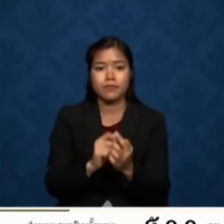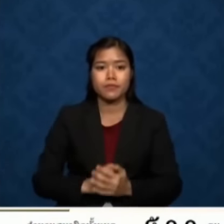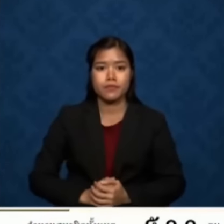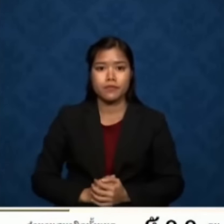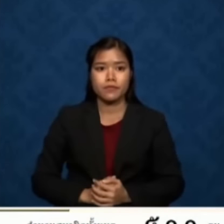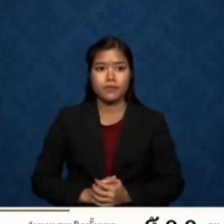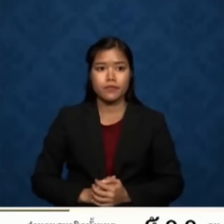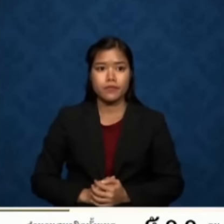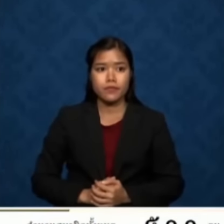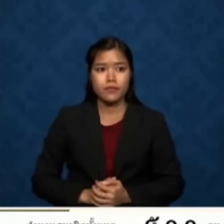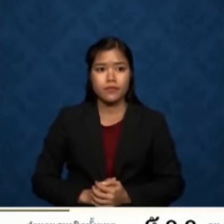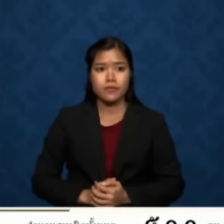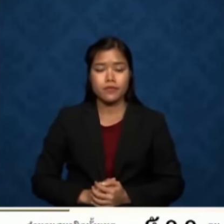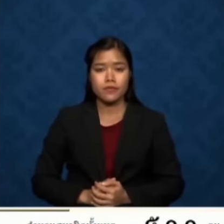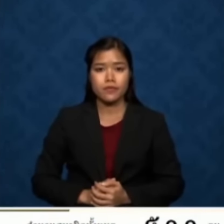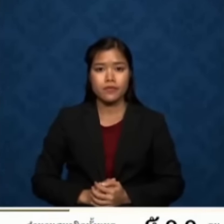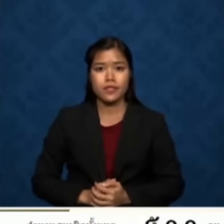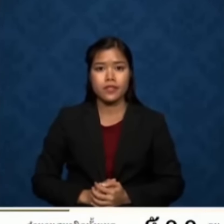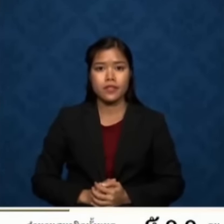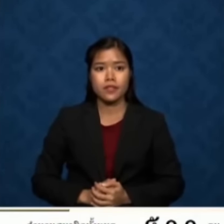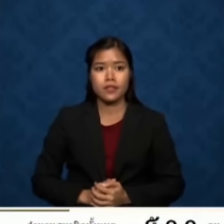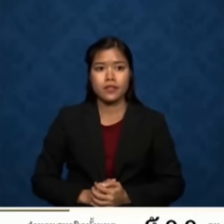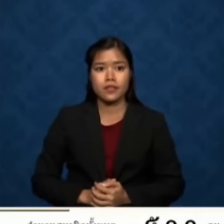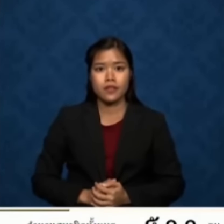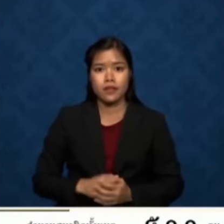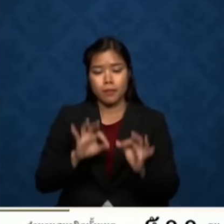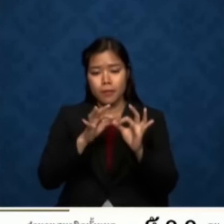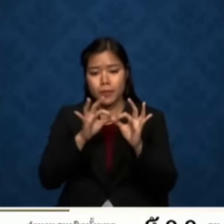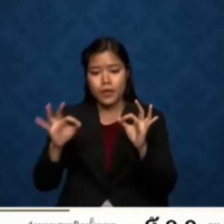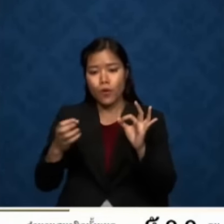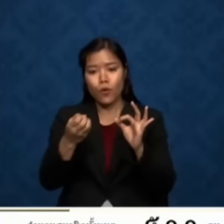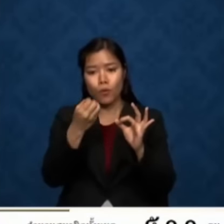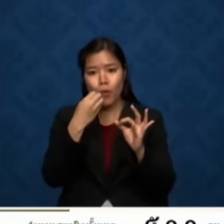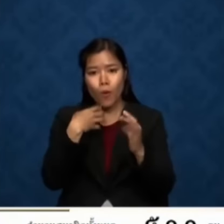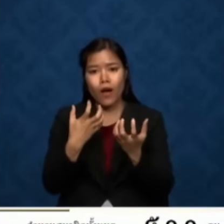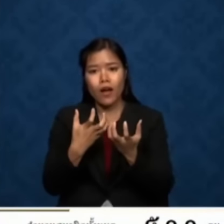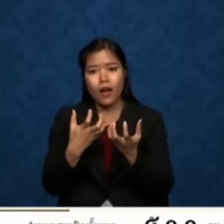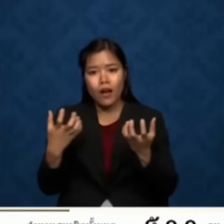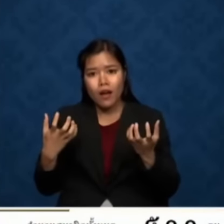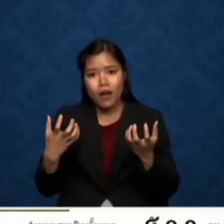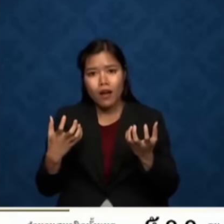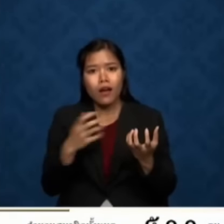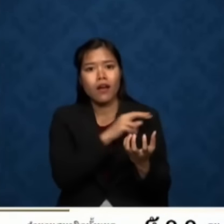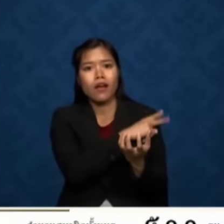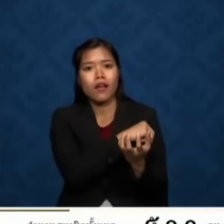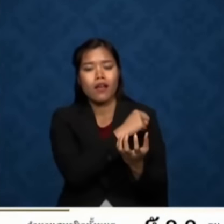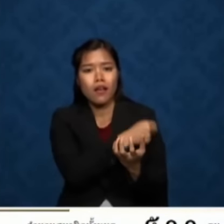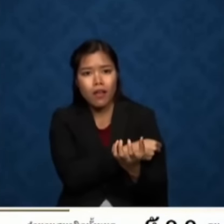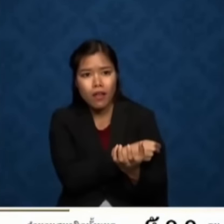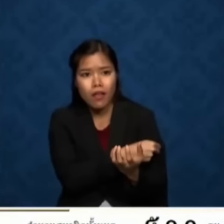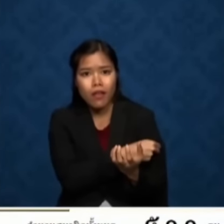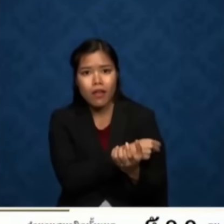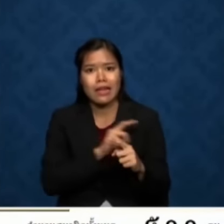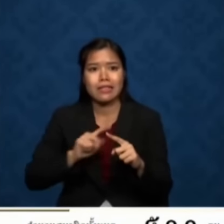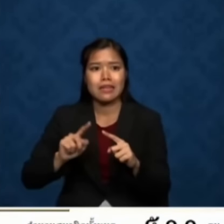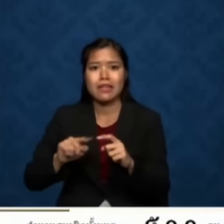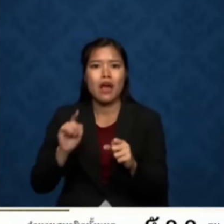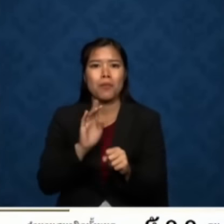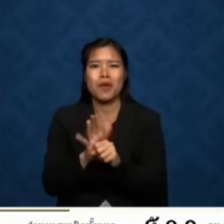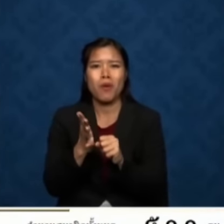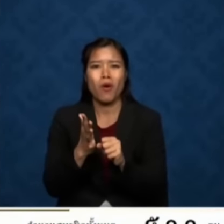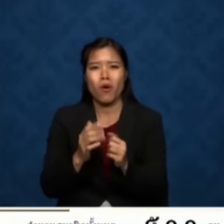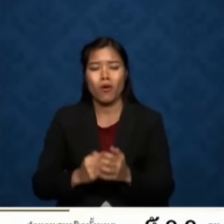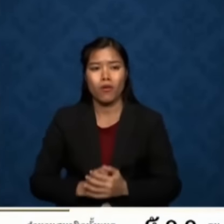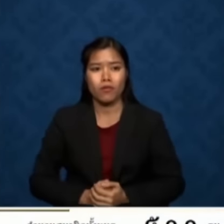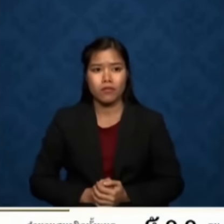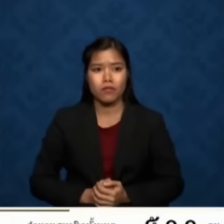ก็เนื่องจากเขาบอกว่าขาดเครื่องมือเรื่องโรคหัวใจในโรงพยาบาลคือท่านไปบอกว่าโรงพยาบาลราชทัณ